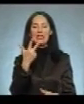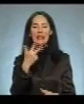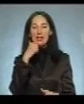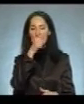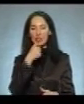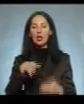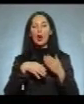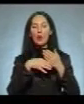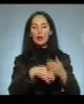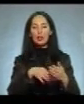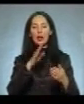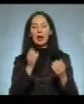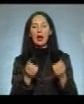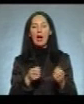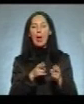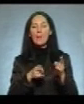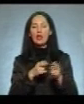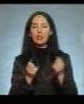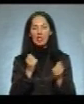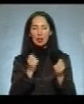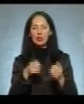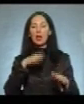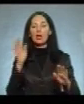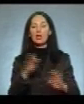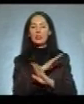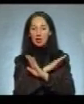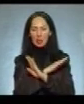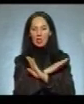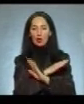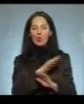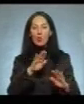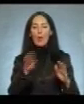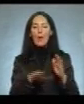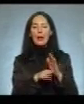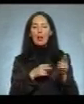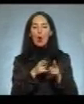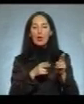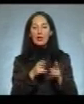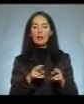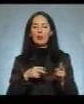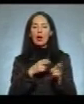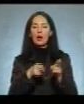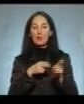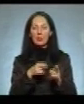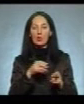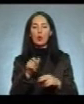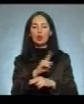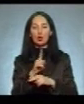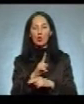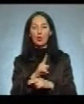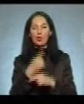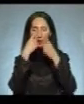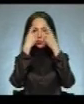Річний помічник машиніста загинув під колесами вантажного локомотива в Тернополі. Повідомлення про це надійшло до чергового поліції